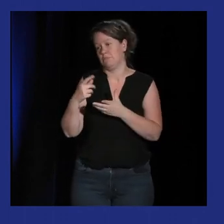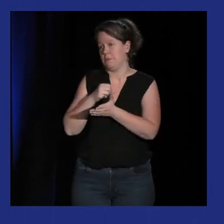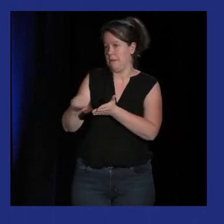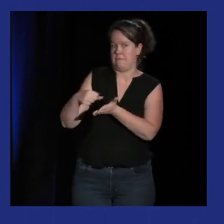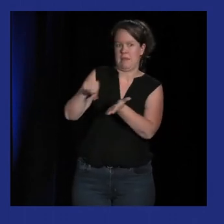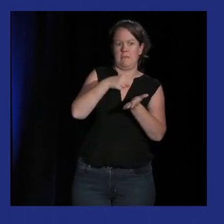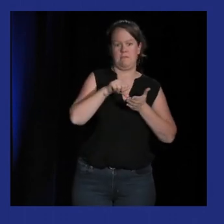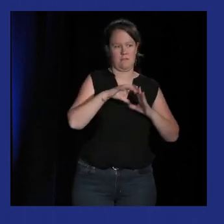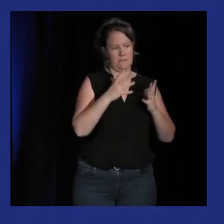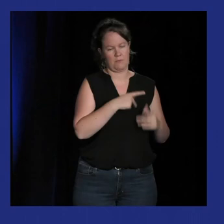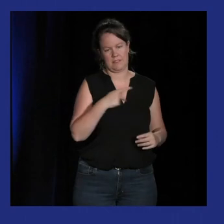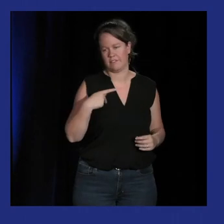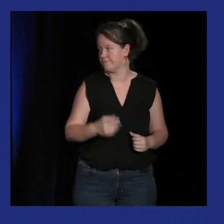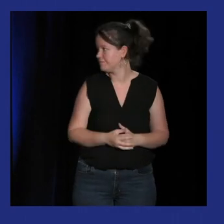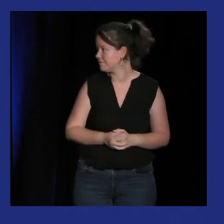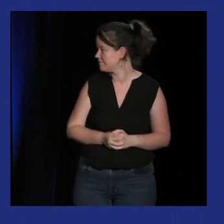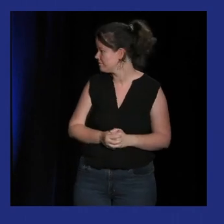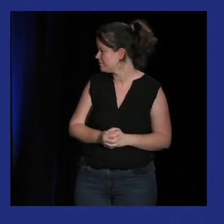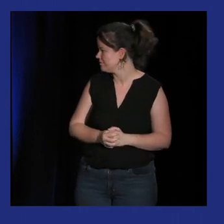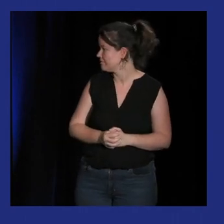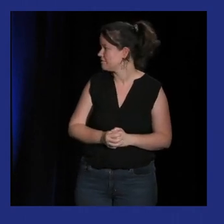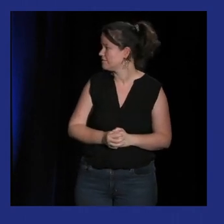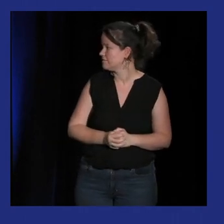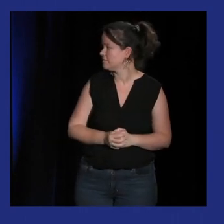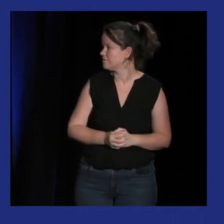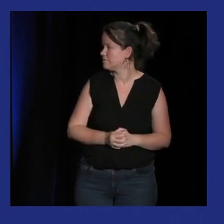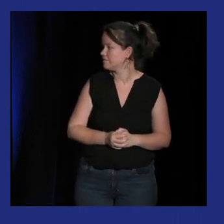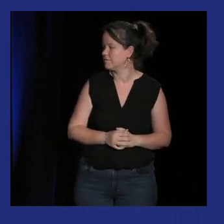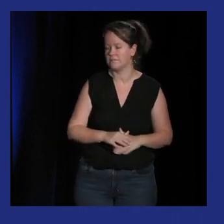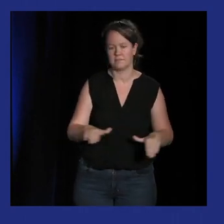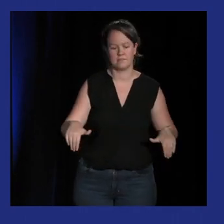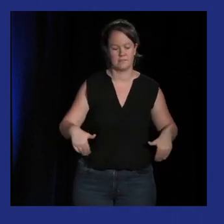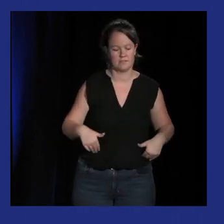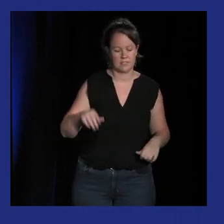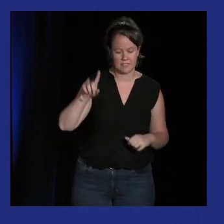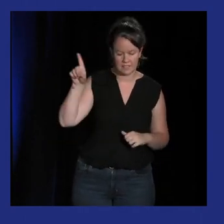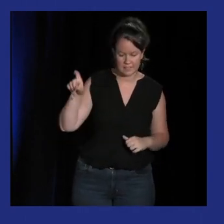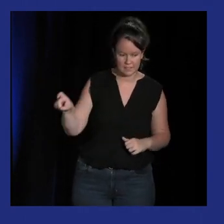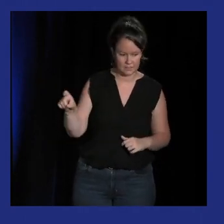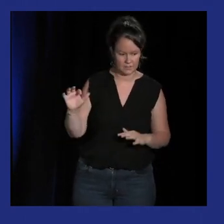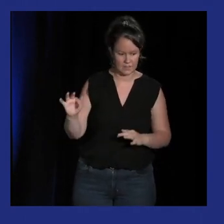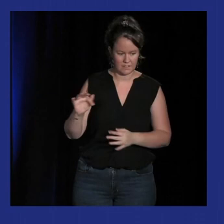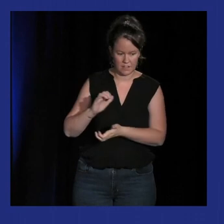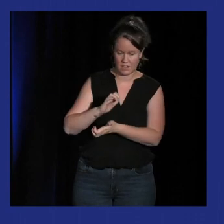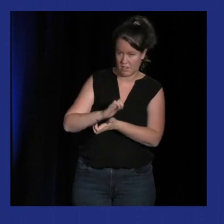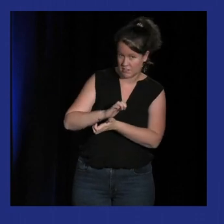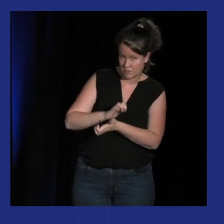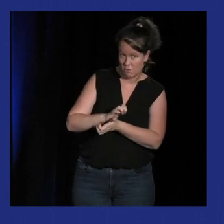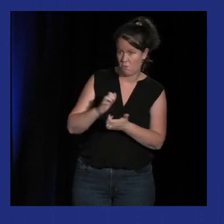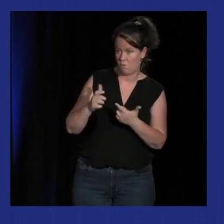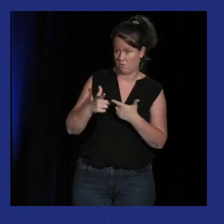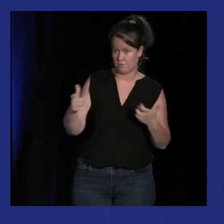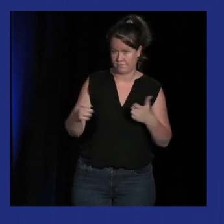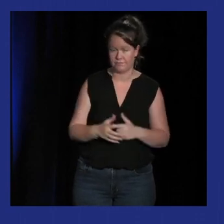des ayants droits pour ma dernière question je voudrais revenir sur le sujet de l'édition et encore une fois sur une ouverture un petit peu